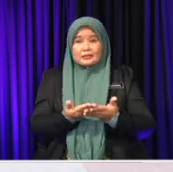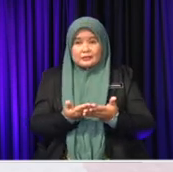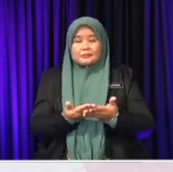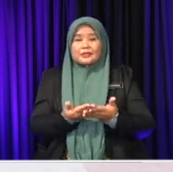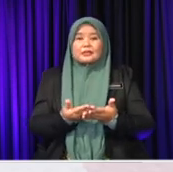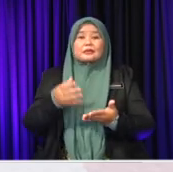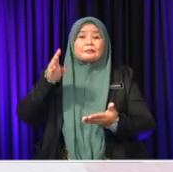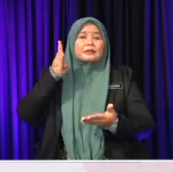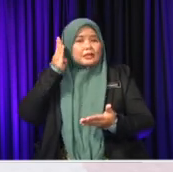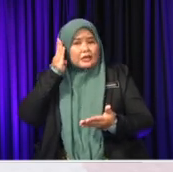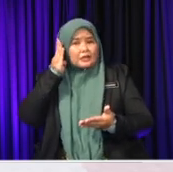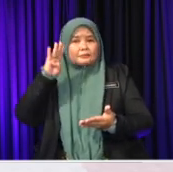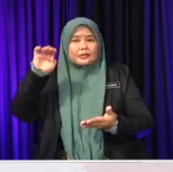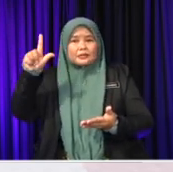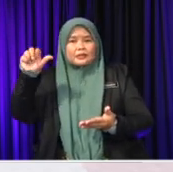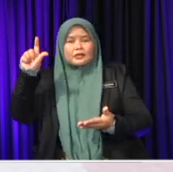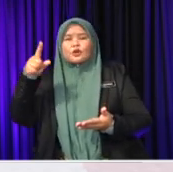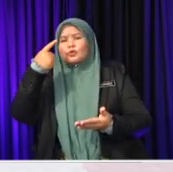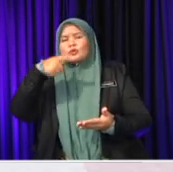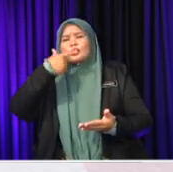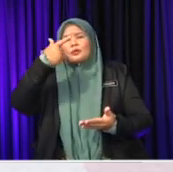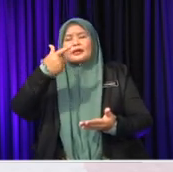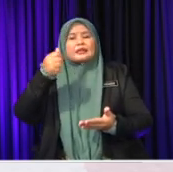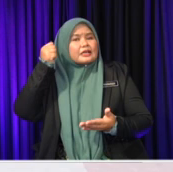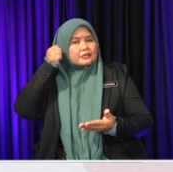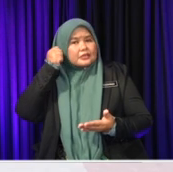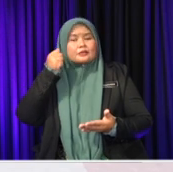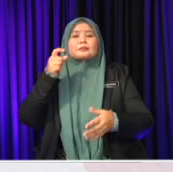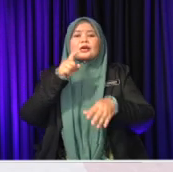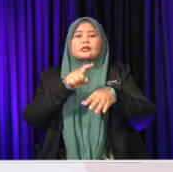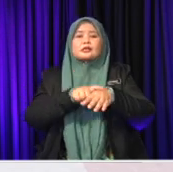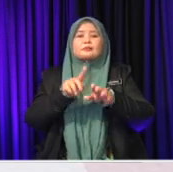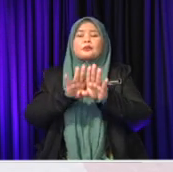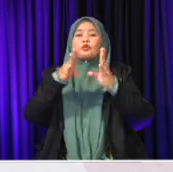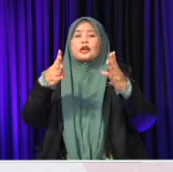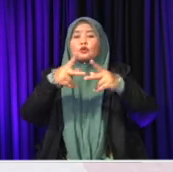untuk melakukan adzan semaksi pembukaan kota Mekkah